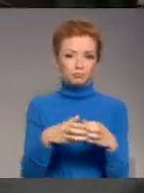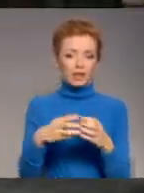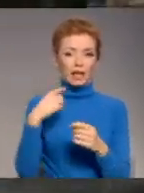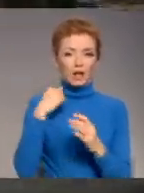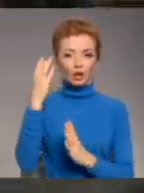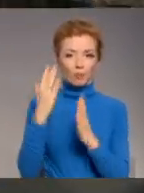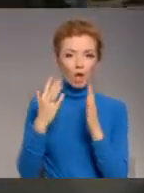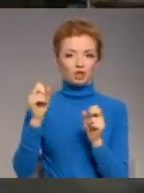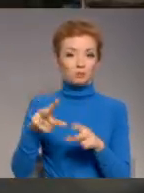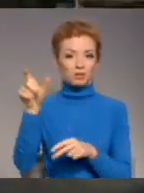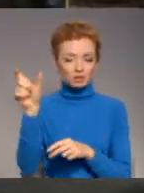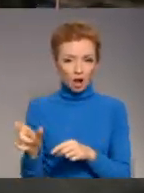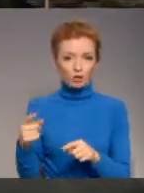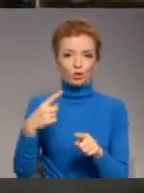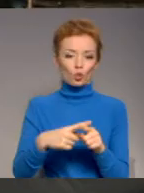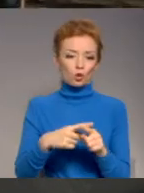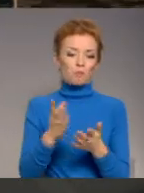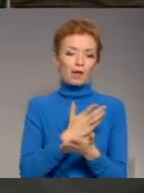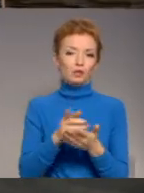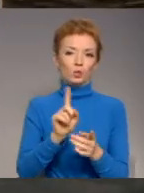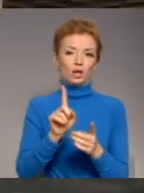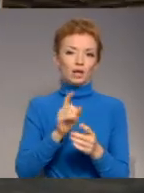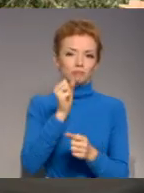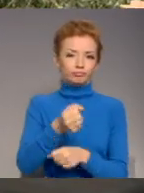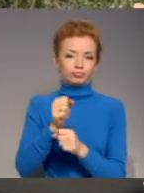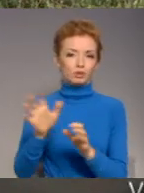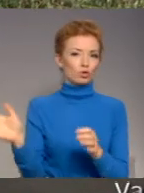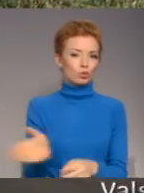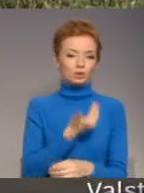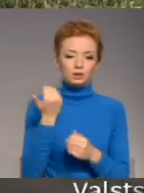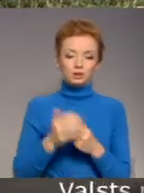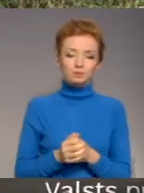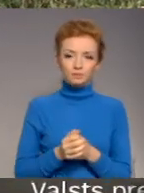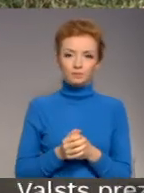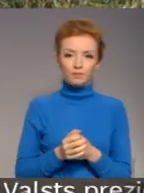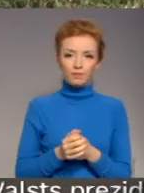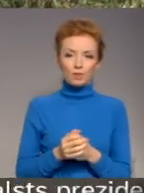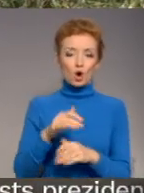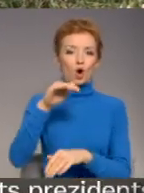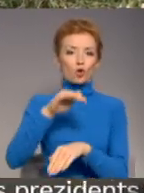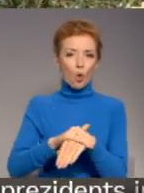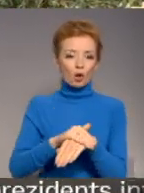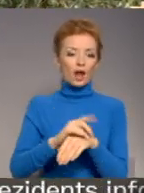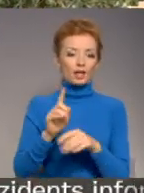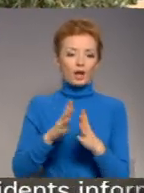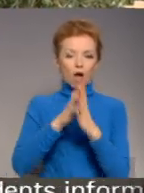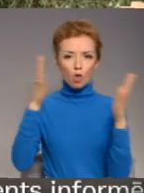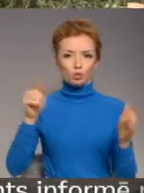meža speciālisti un Valtaiķu ielu atbrīvoja. Šī gadījumā konkrēti ir daudzstumru